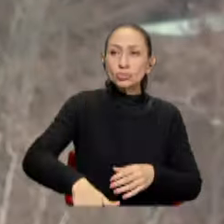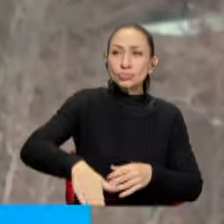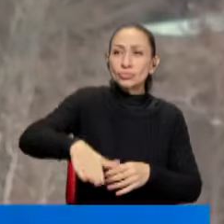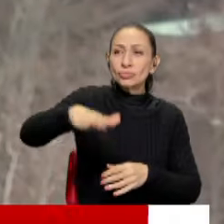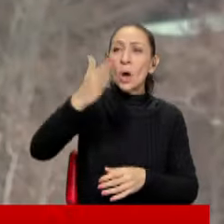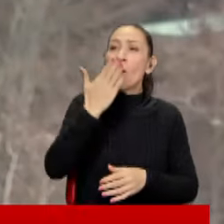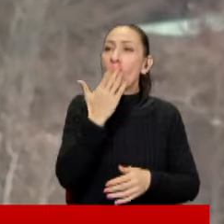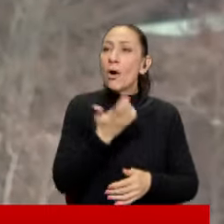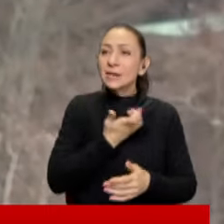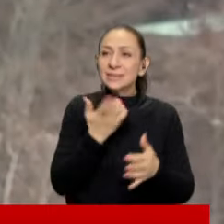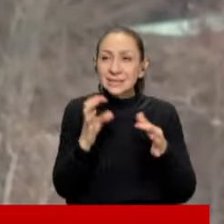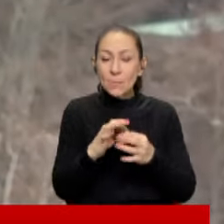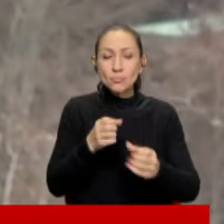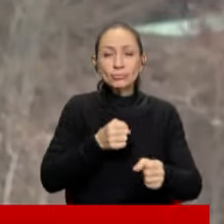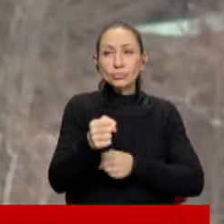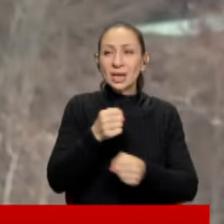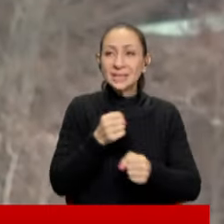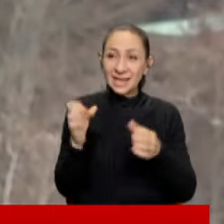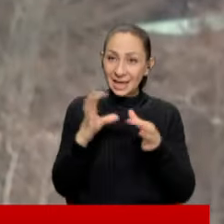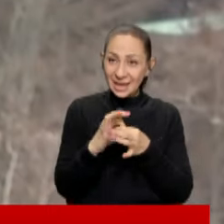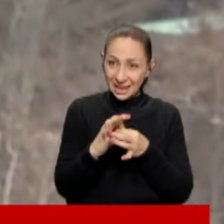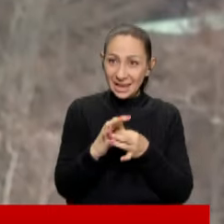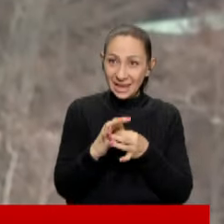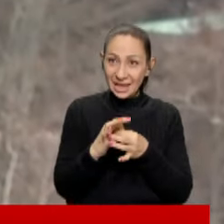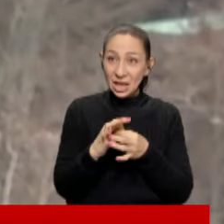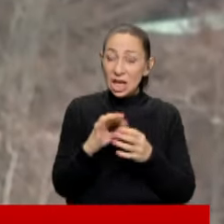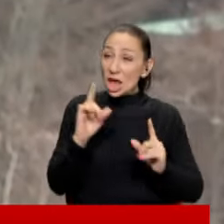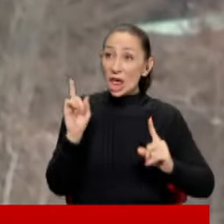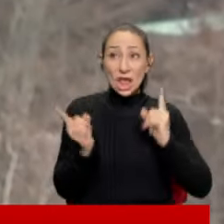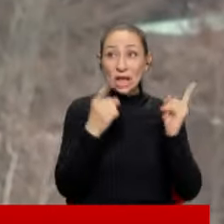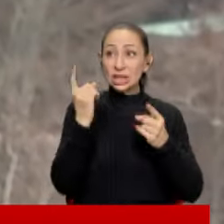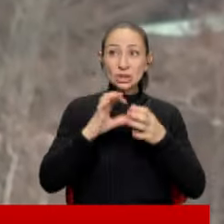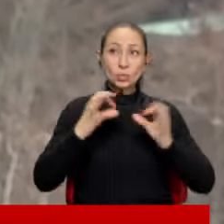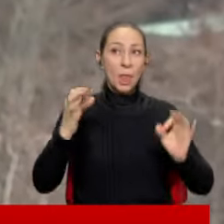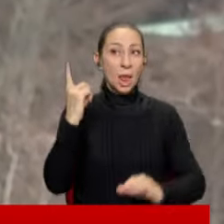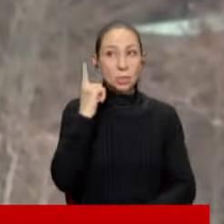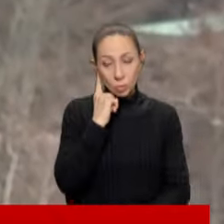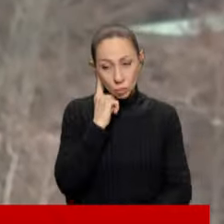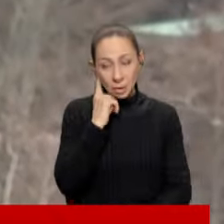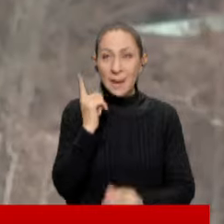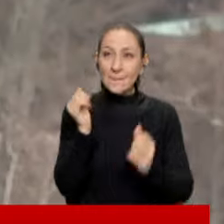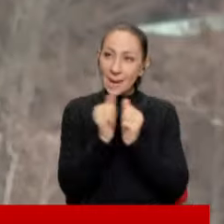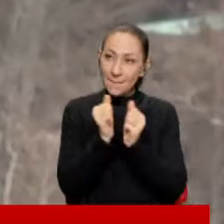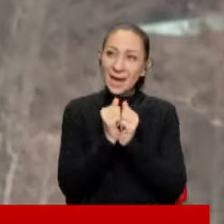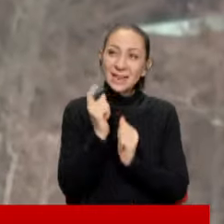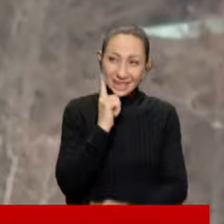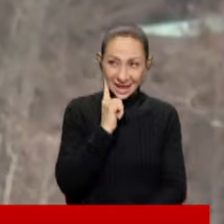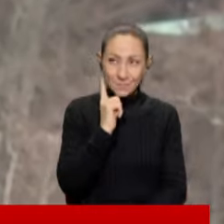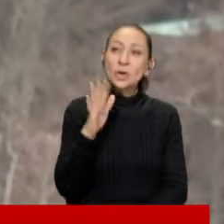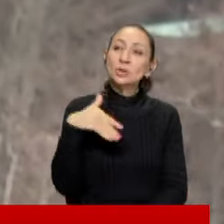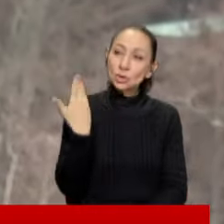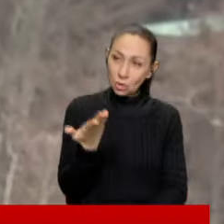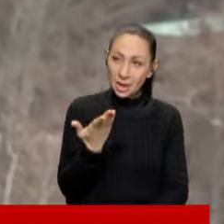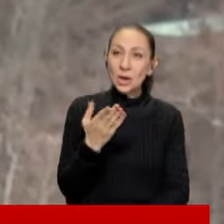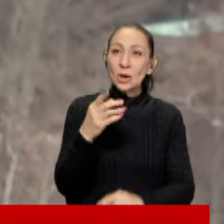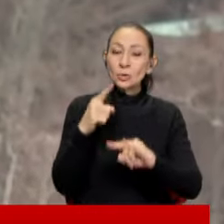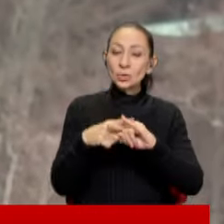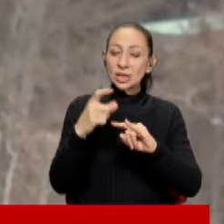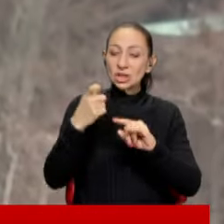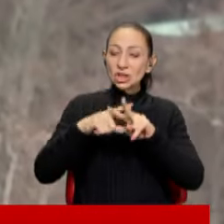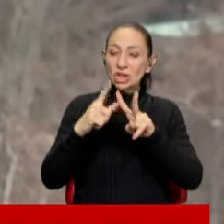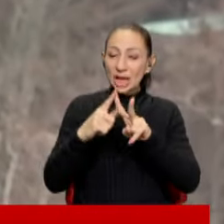ilgili, öğrencinizle ilgili, mücadelenizle ilgili çarpıcı sözler duyduk. Birlikte bir dinleyelim. Sonrasında Hüseyin